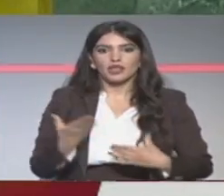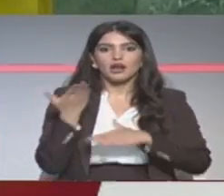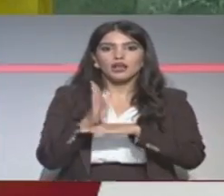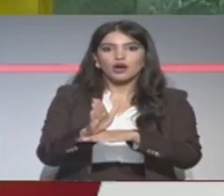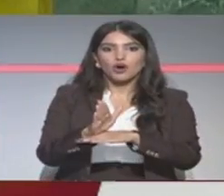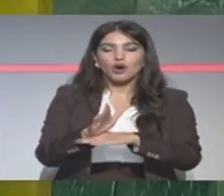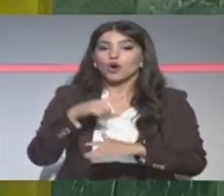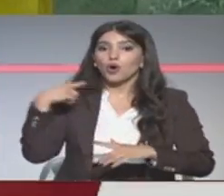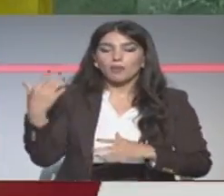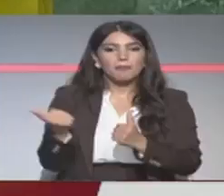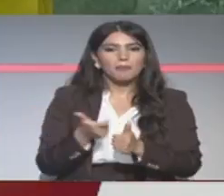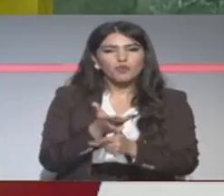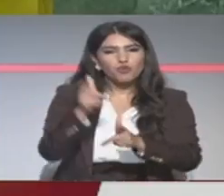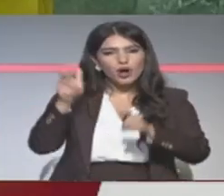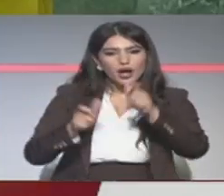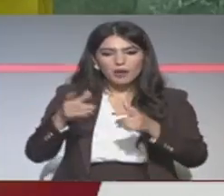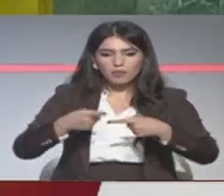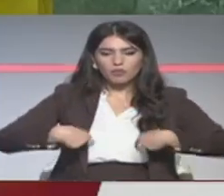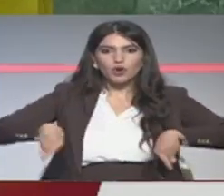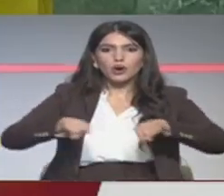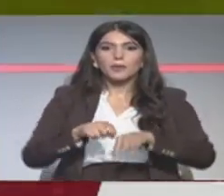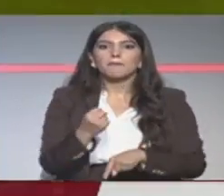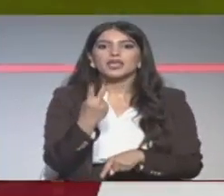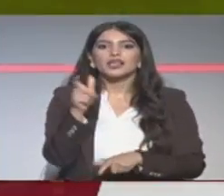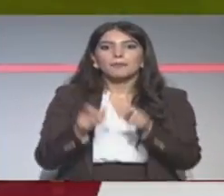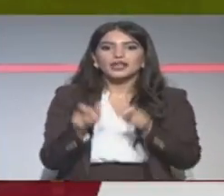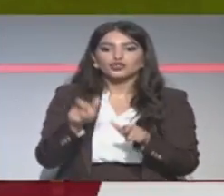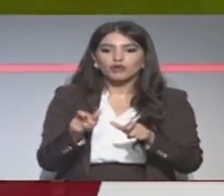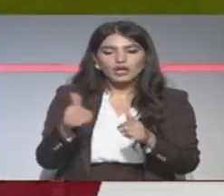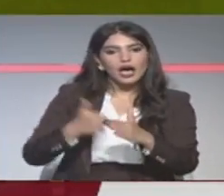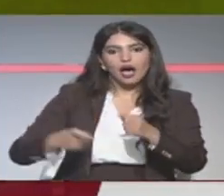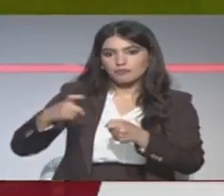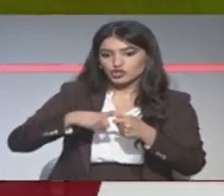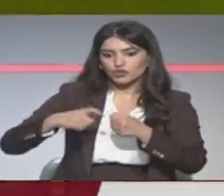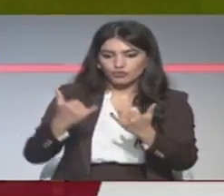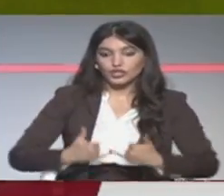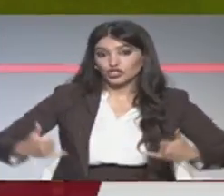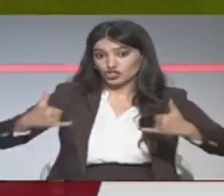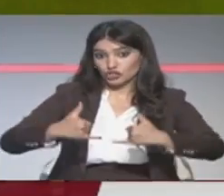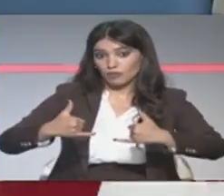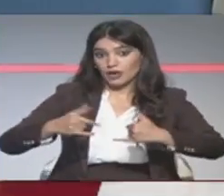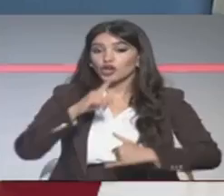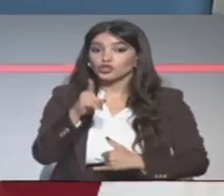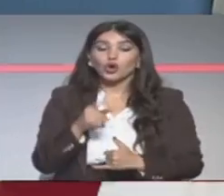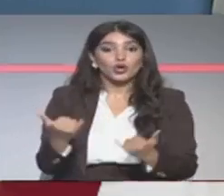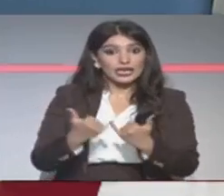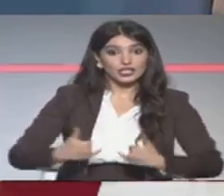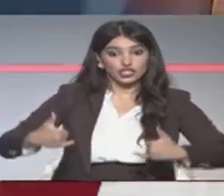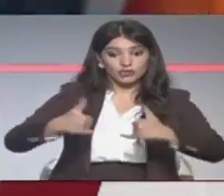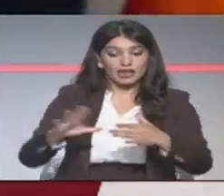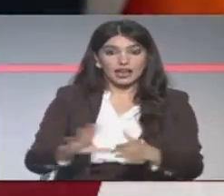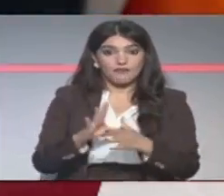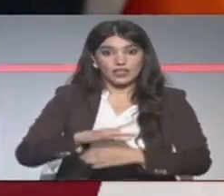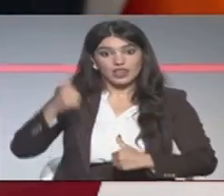ليكون إجمالي عدد الموجودين في القاعة حوالي 200. وفيما انعقد اليوم الاجتماع رفيع المستوى للاحتفال